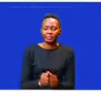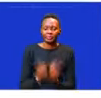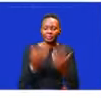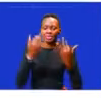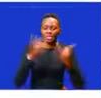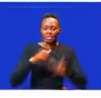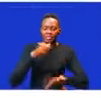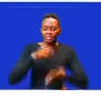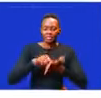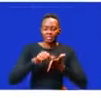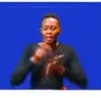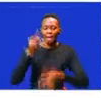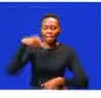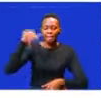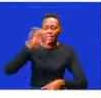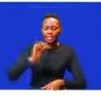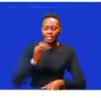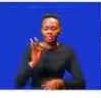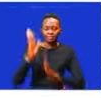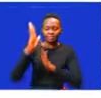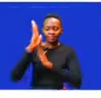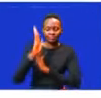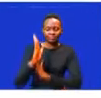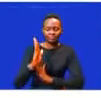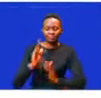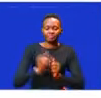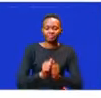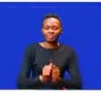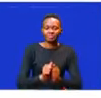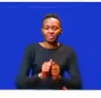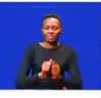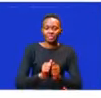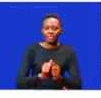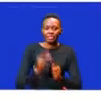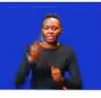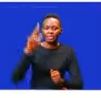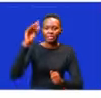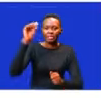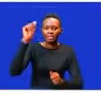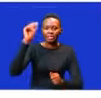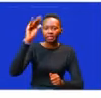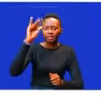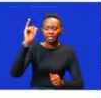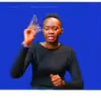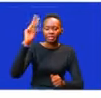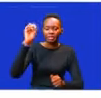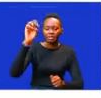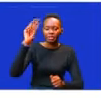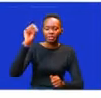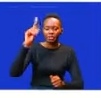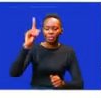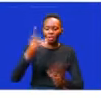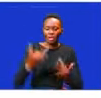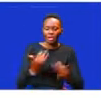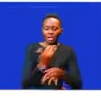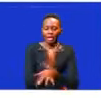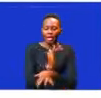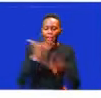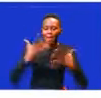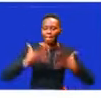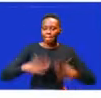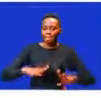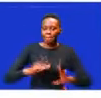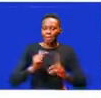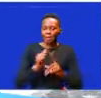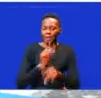Ede goro mongira re migao no ero mara rita ma iye pacho kaindi laktar Raymond Omolo okwayo jopiny mondo obed